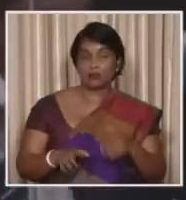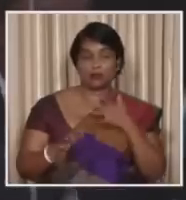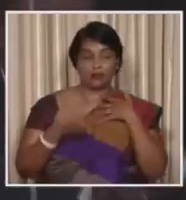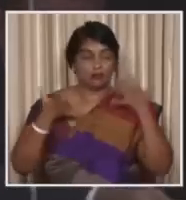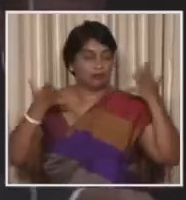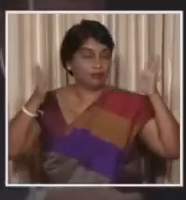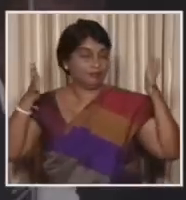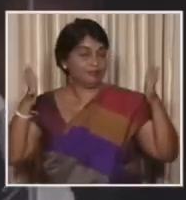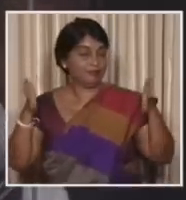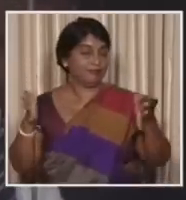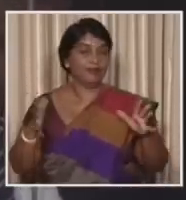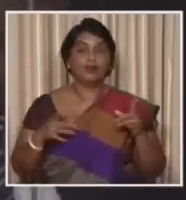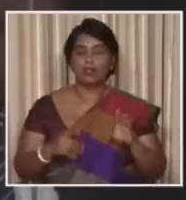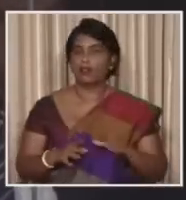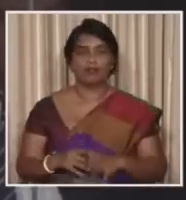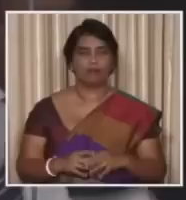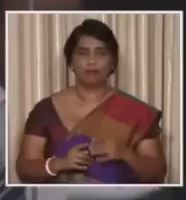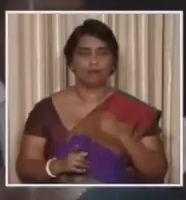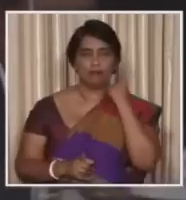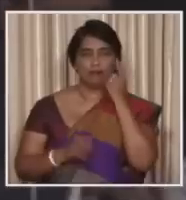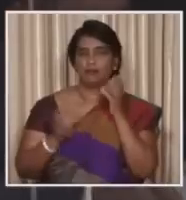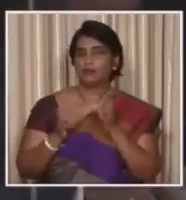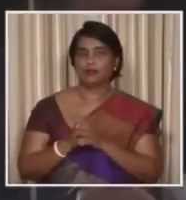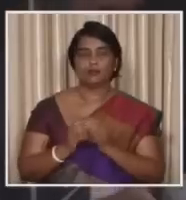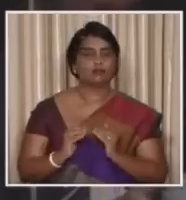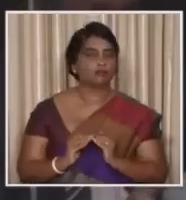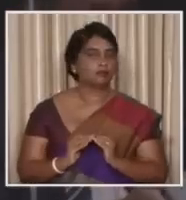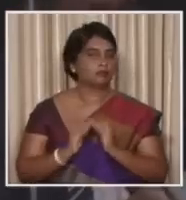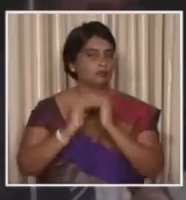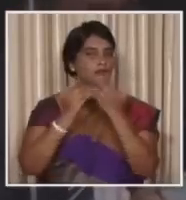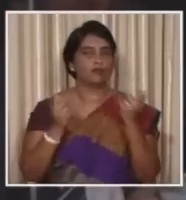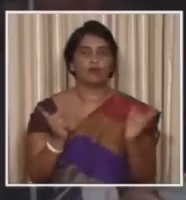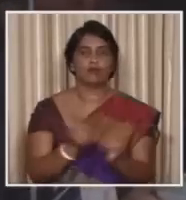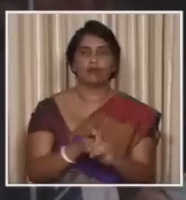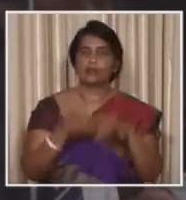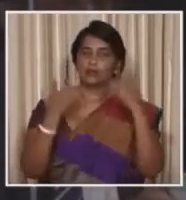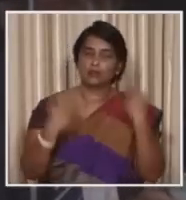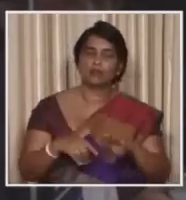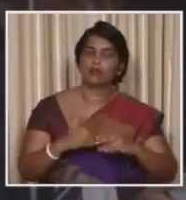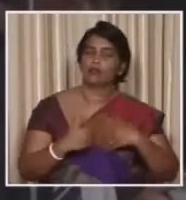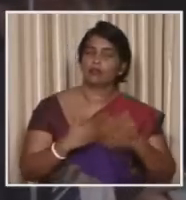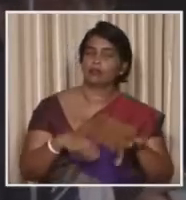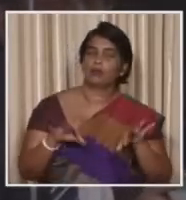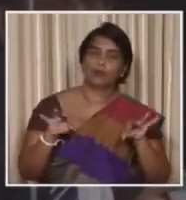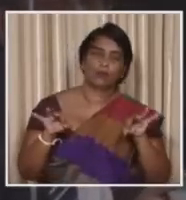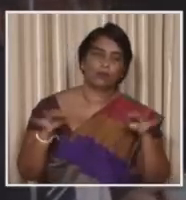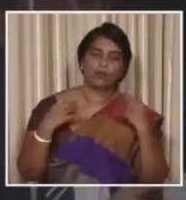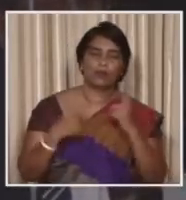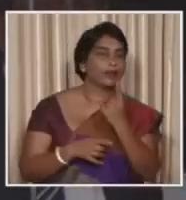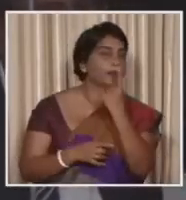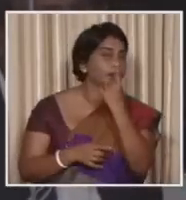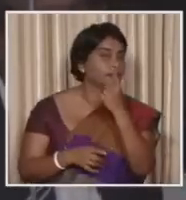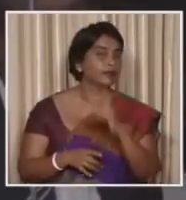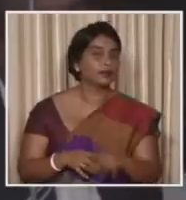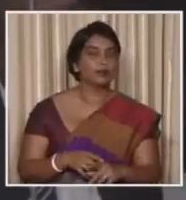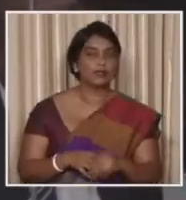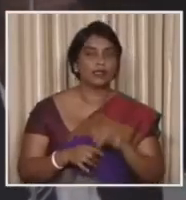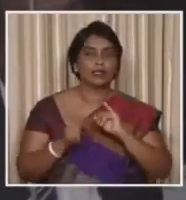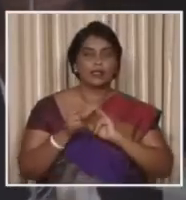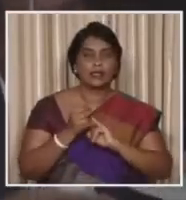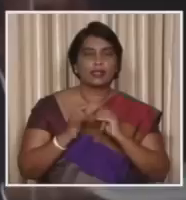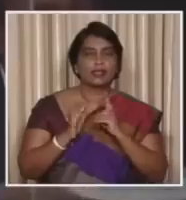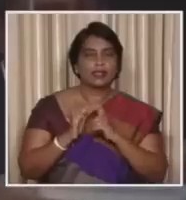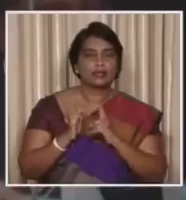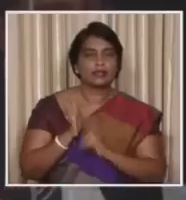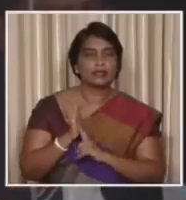දිලිසි තියනවා කියලා නමුත් බුද්ධ්‍යාංශයේ කිසිම සංවර්ධනයක් වෙලා නැහැ යුද්ධය ඉවරනාට පස්සේ එකම දේ වෙලා තියෙන්නේ සැලේ කියලා බුද්ධලේ